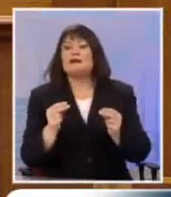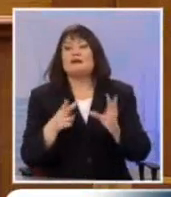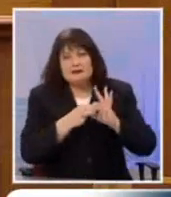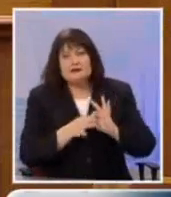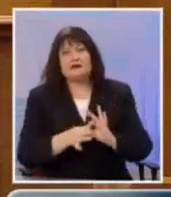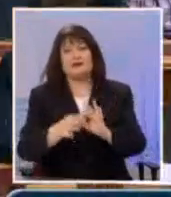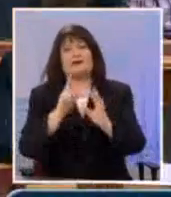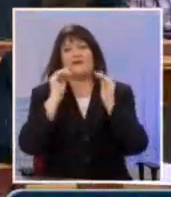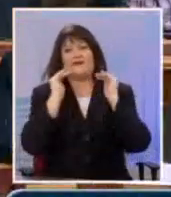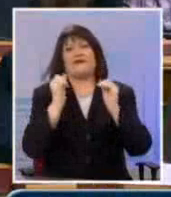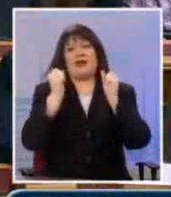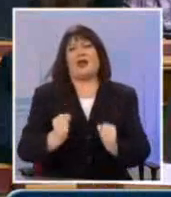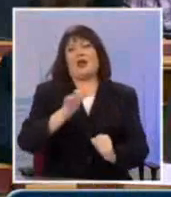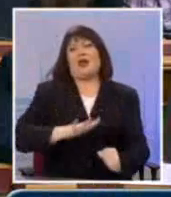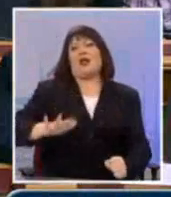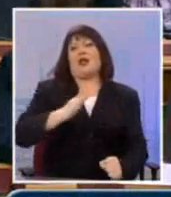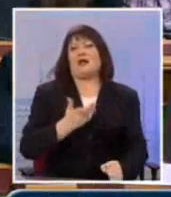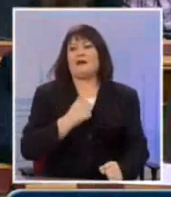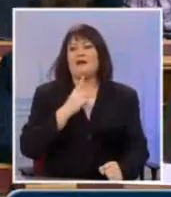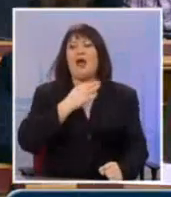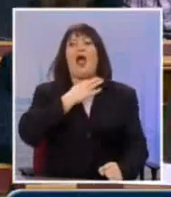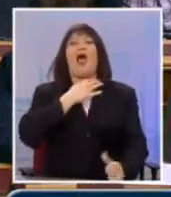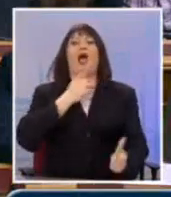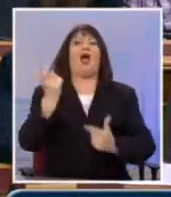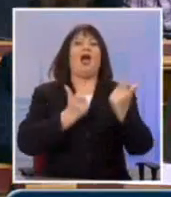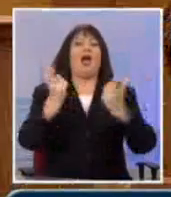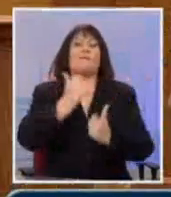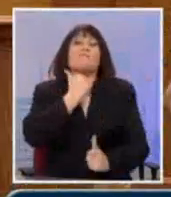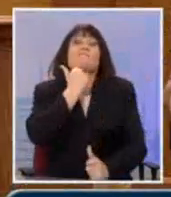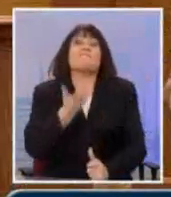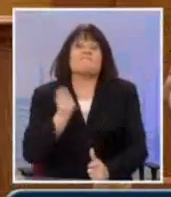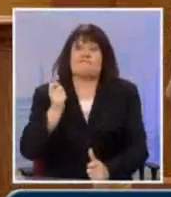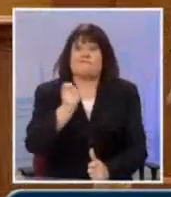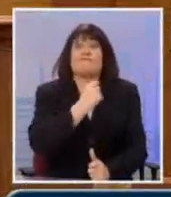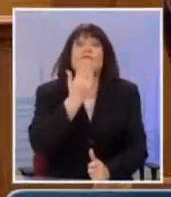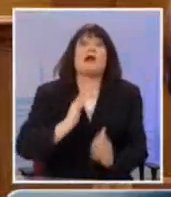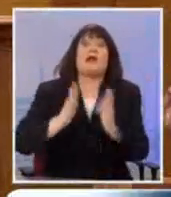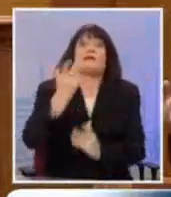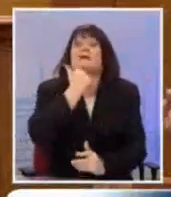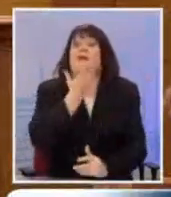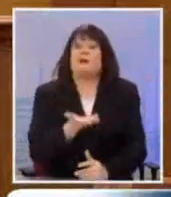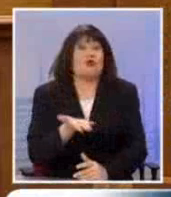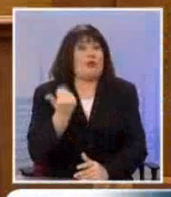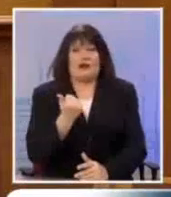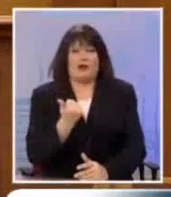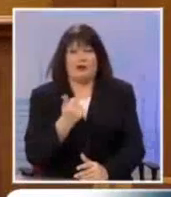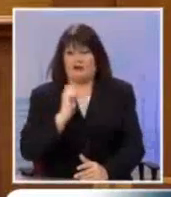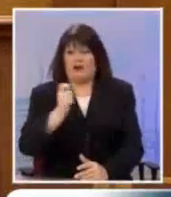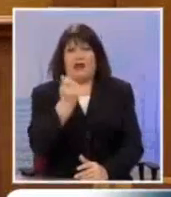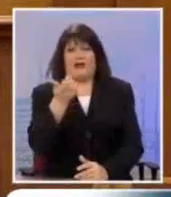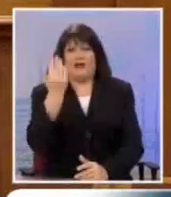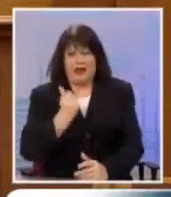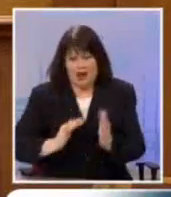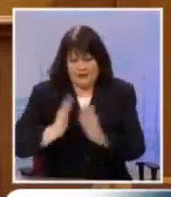συνεχίζει αυτή η κατάσταση που έχουμε κόκκινα δάνεια που δεν επιτρέπουν την ανάπτυξη και η ανάπτυξη που δεν έρχεται